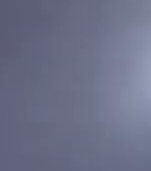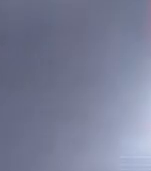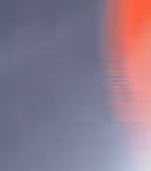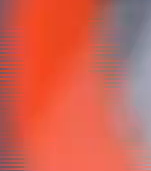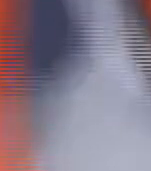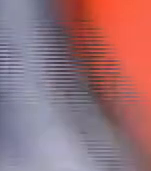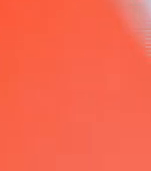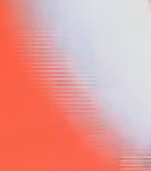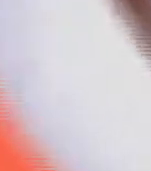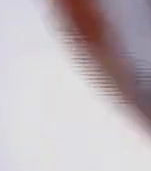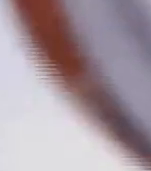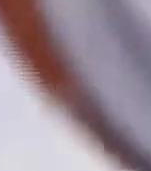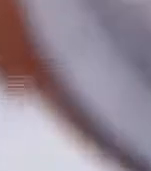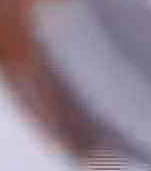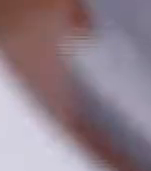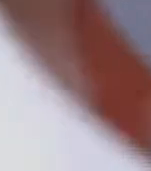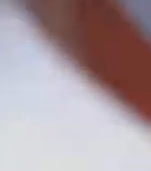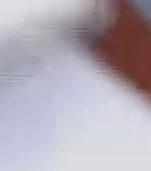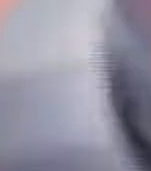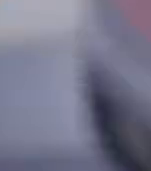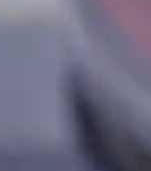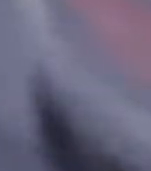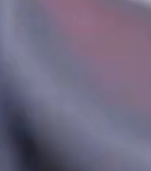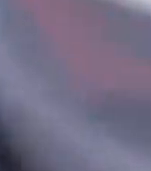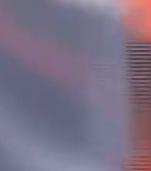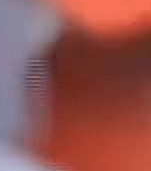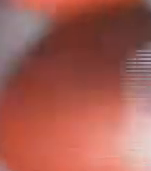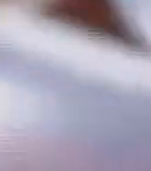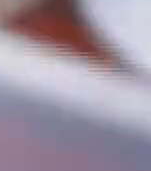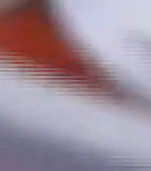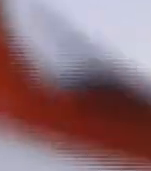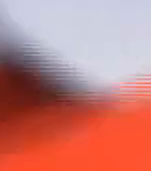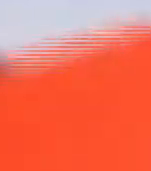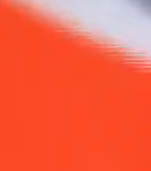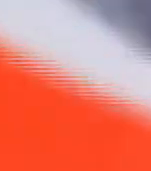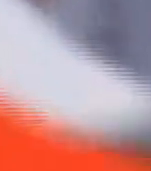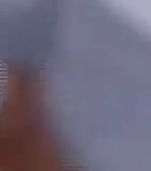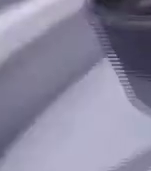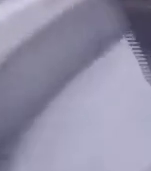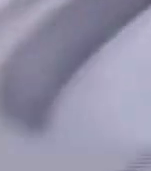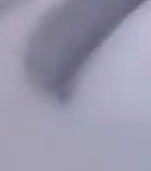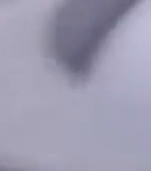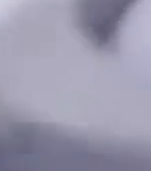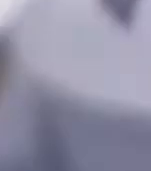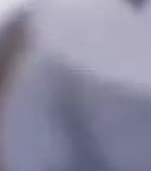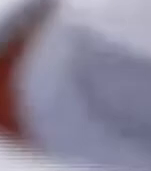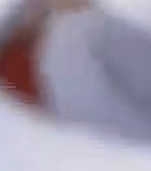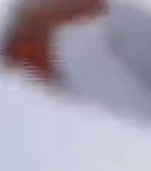We'll be right back.